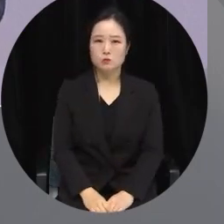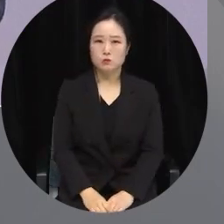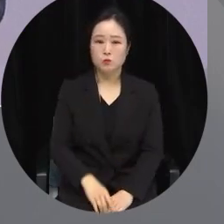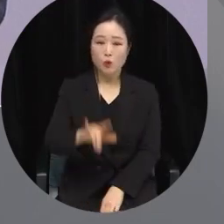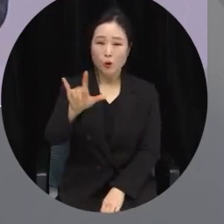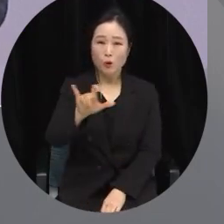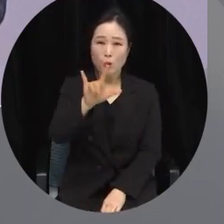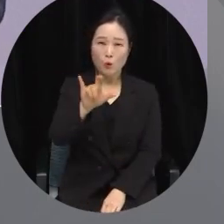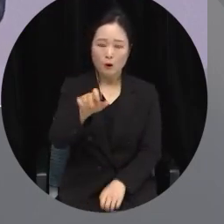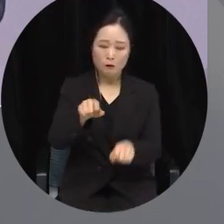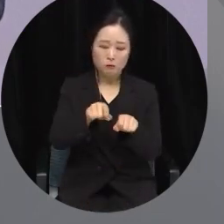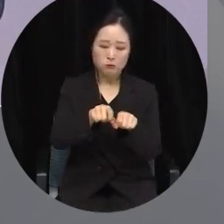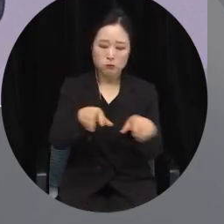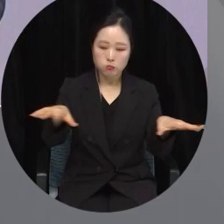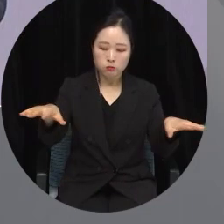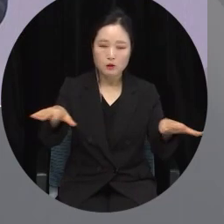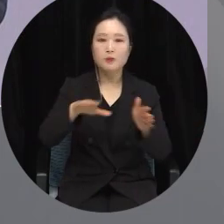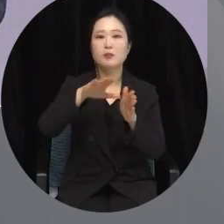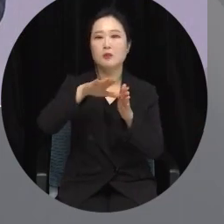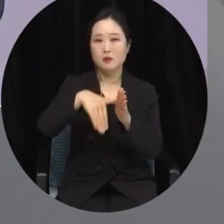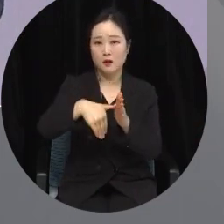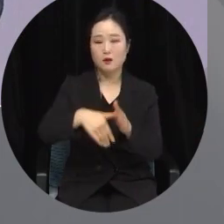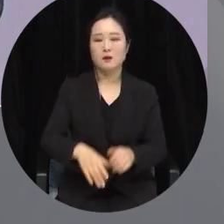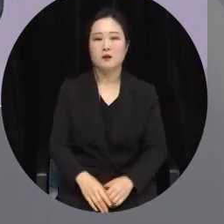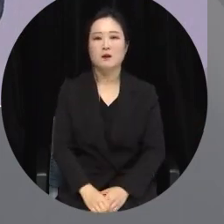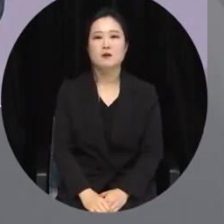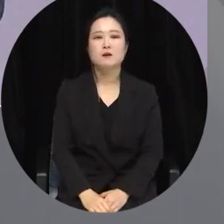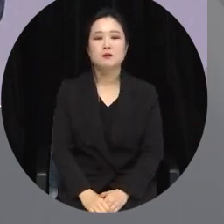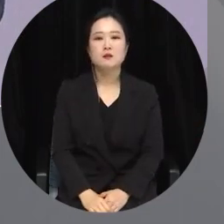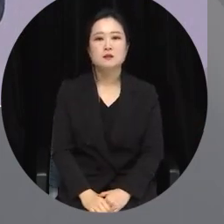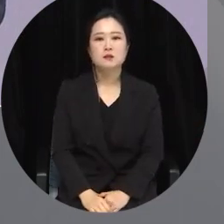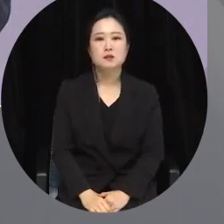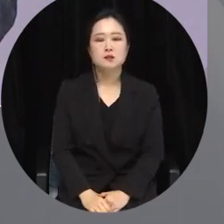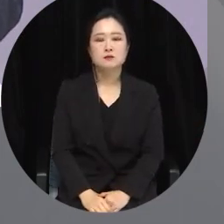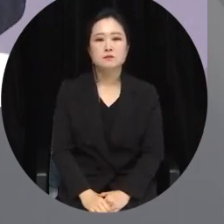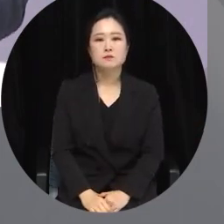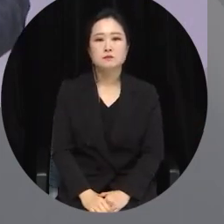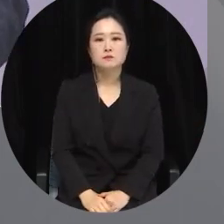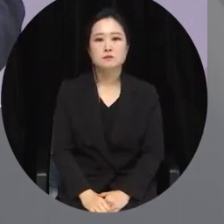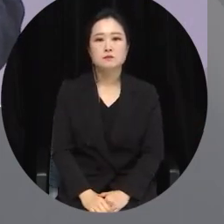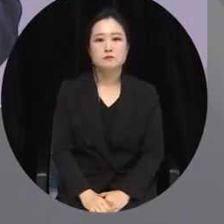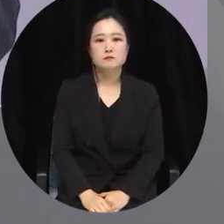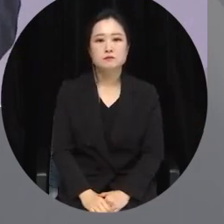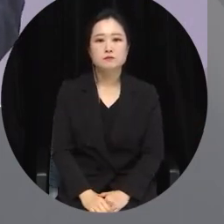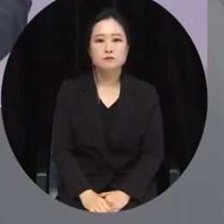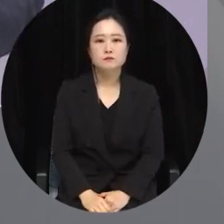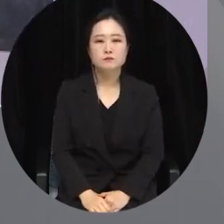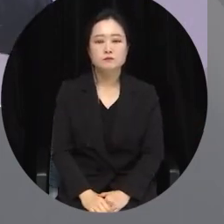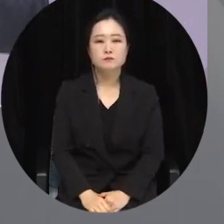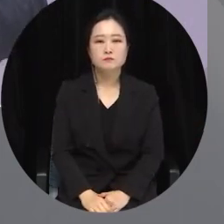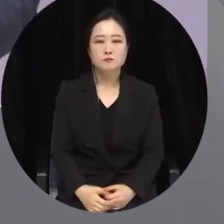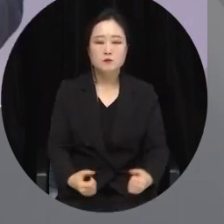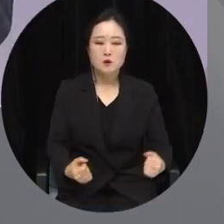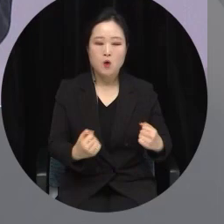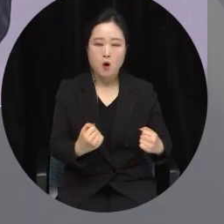강타한 팬데믹 시기에 무너지는 그 복원위기만이 아니라 국민경제의 붕괴를